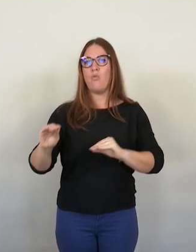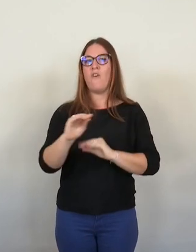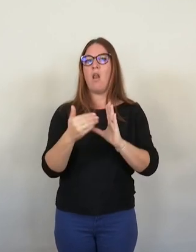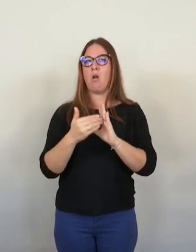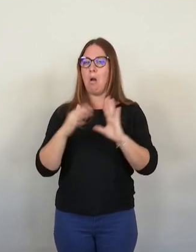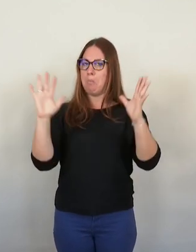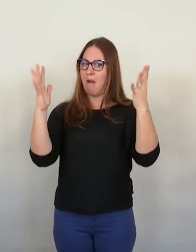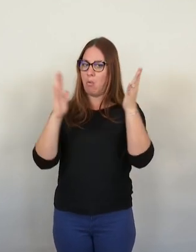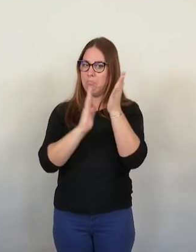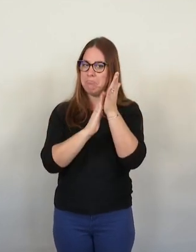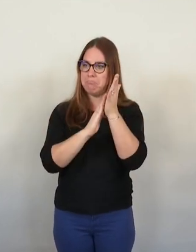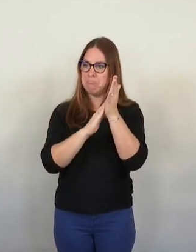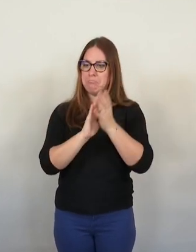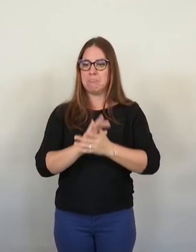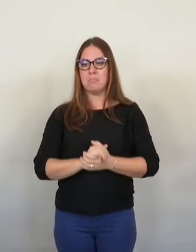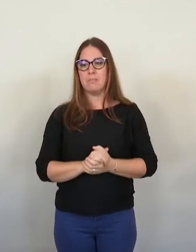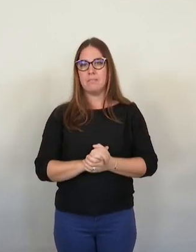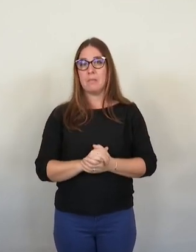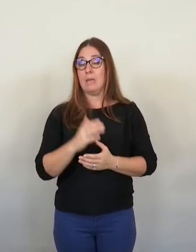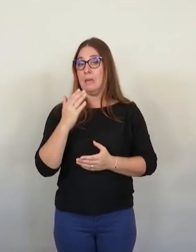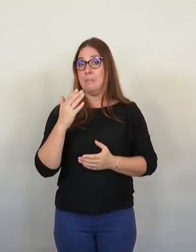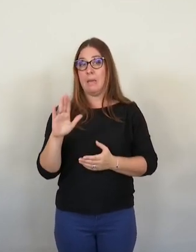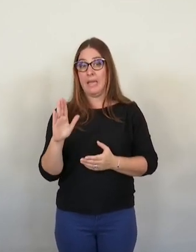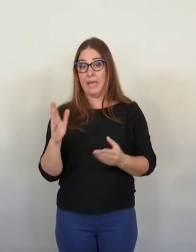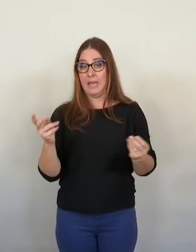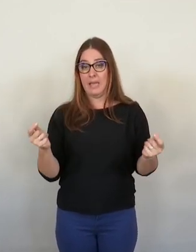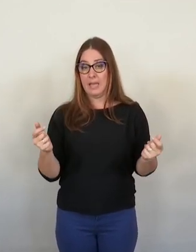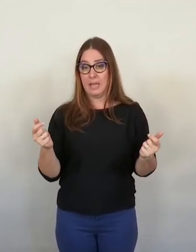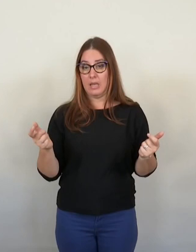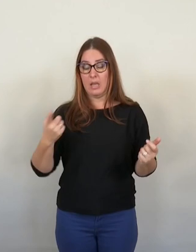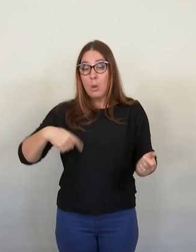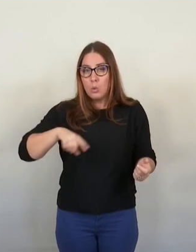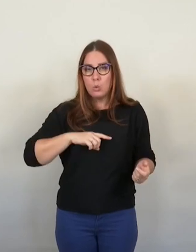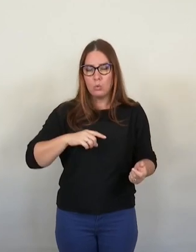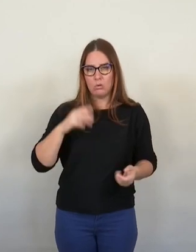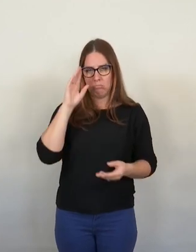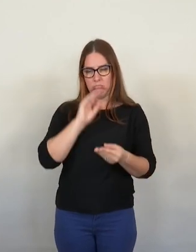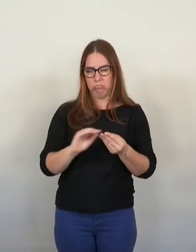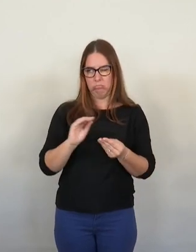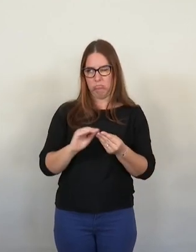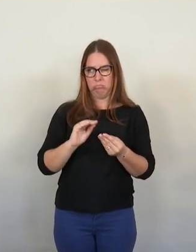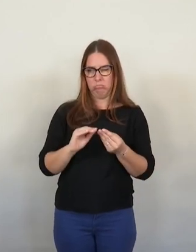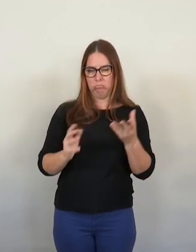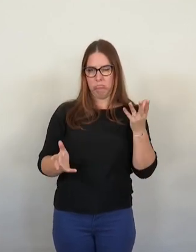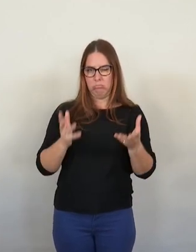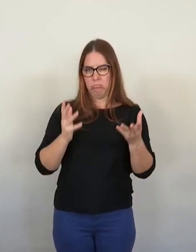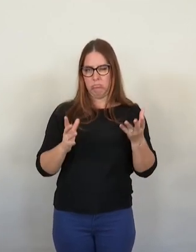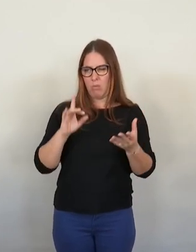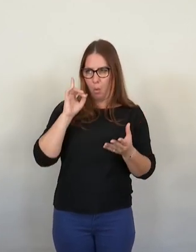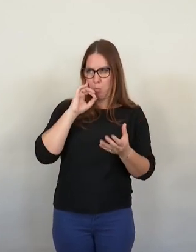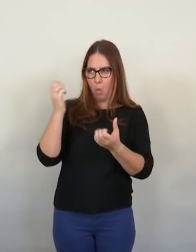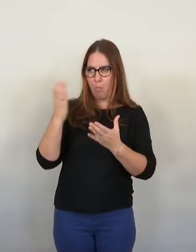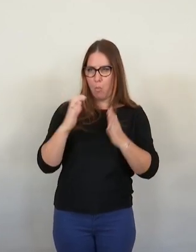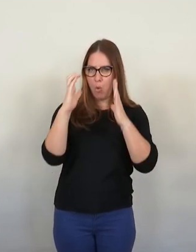excellente chose par contre nous ne comprenons pas pourquoi vous nous proposer cette